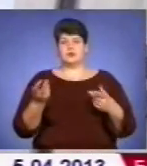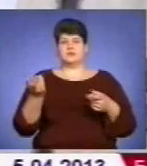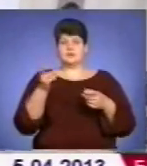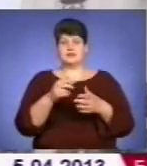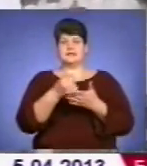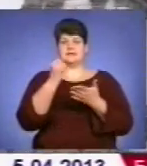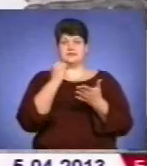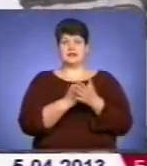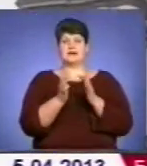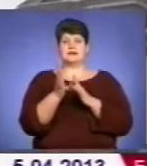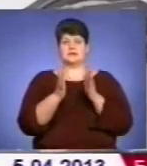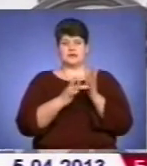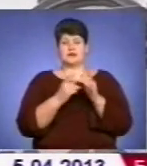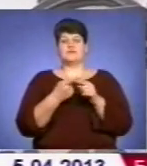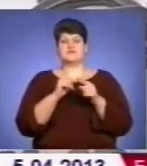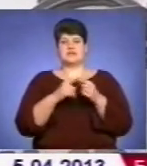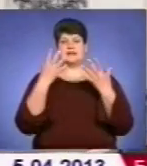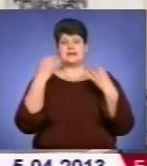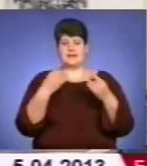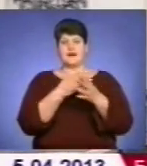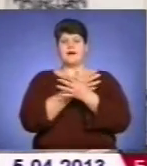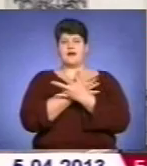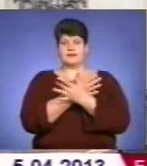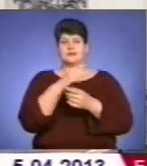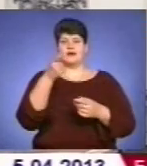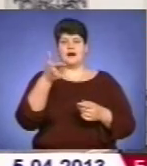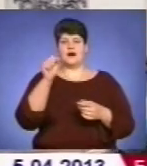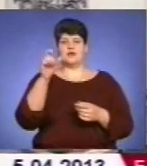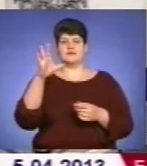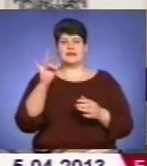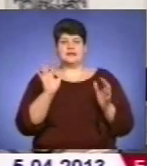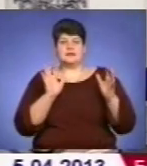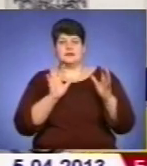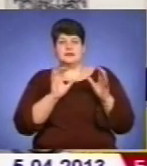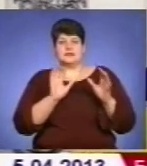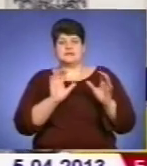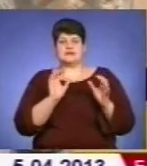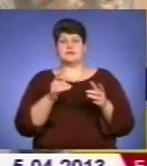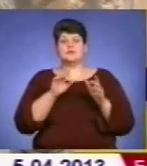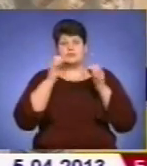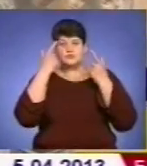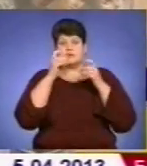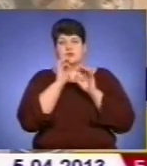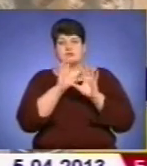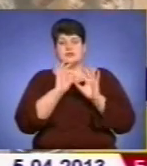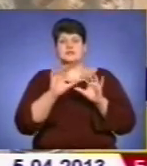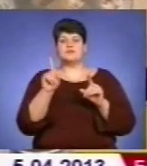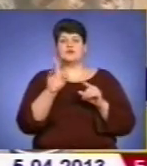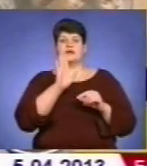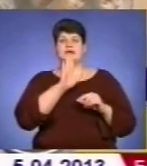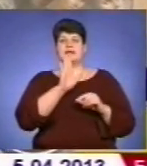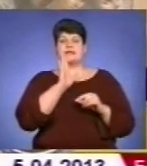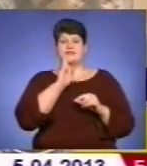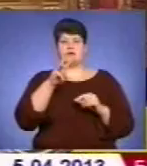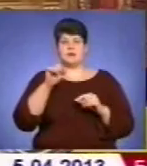утвердженням християнства. У цей день архангел Гавриїл провістив Діві Марії, що вона непорочно зачне від Святого Духа і народить